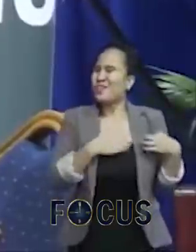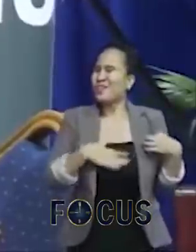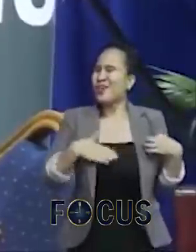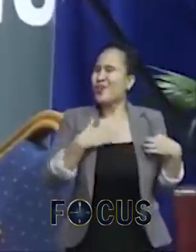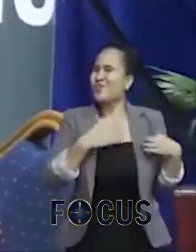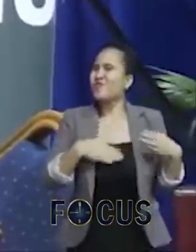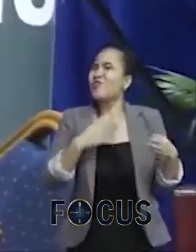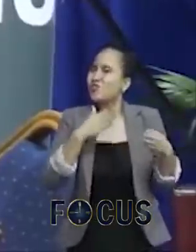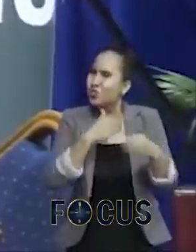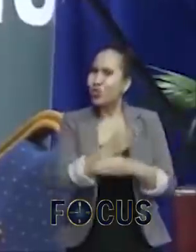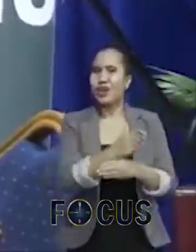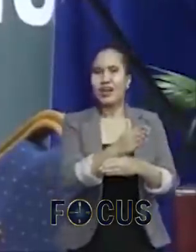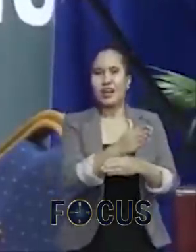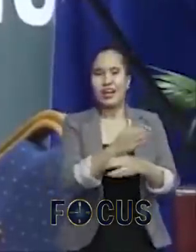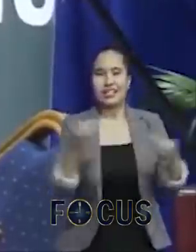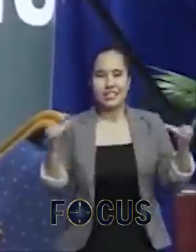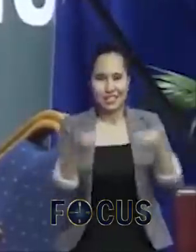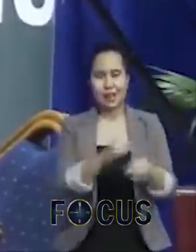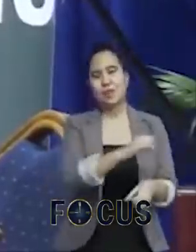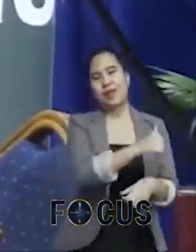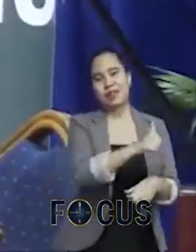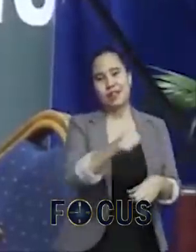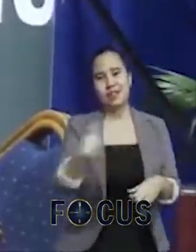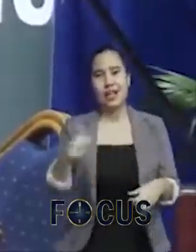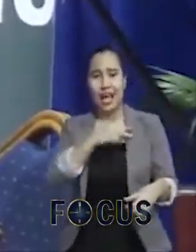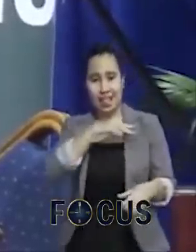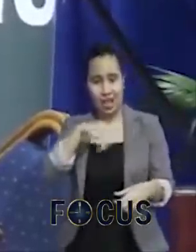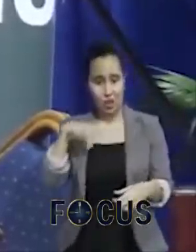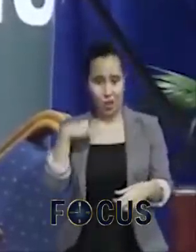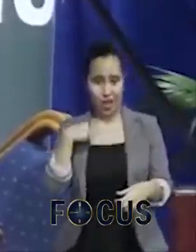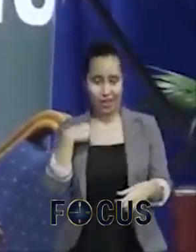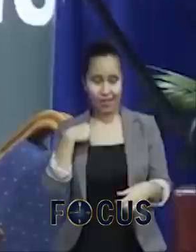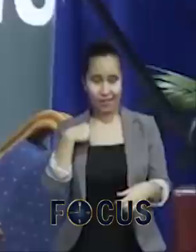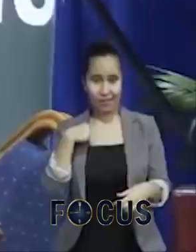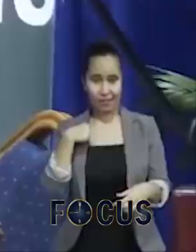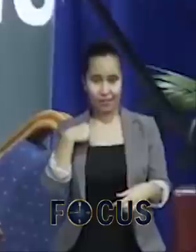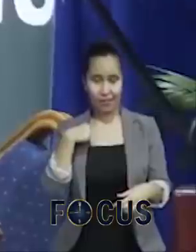doorgelopen, samen met een ieder. En dat wij